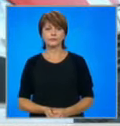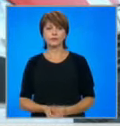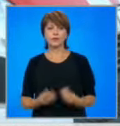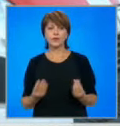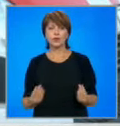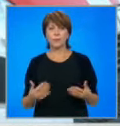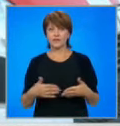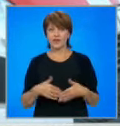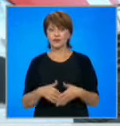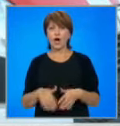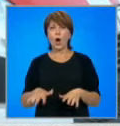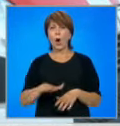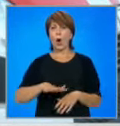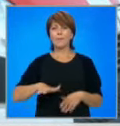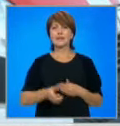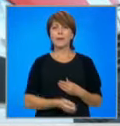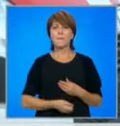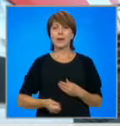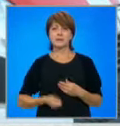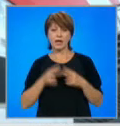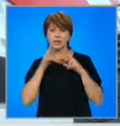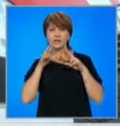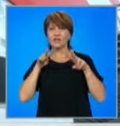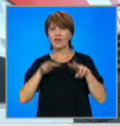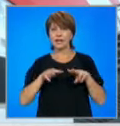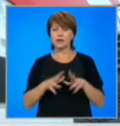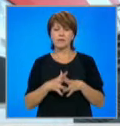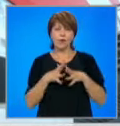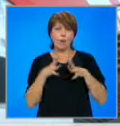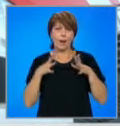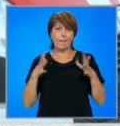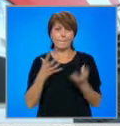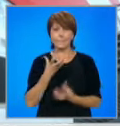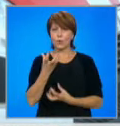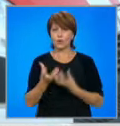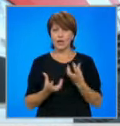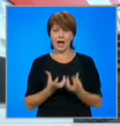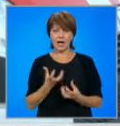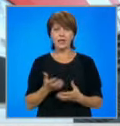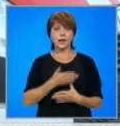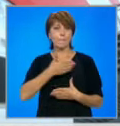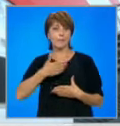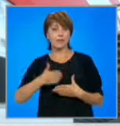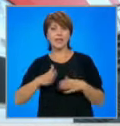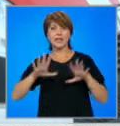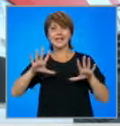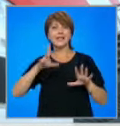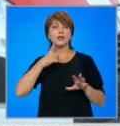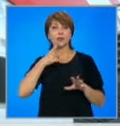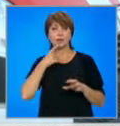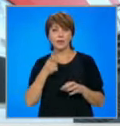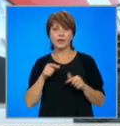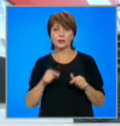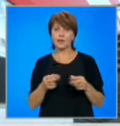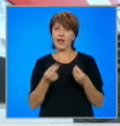Добър вечер. В област Пазарджик сме свидетели на най-големият пожар в нашата област за последните 10 години. И това